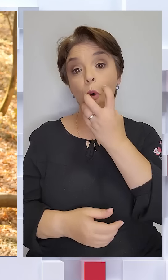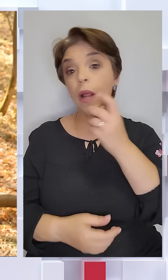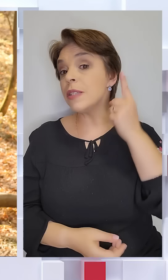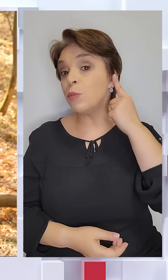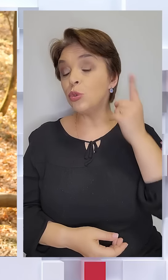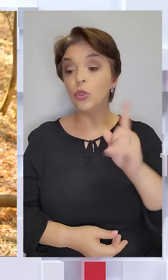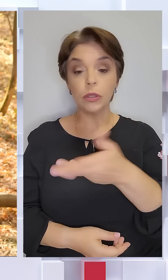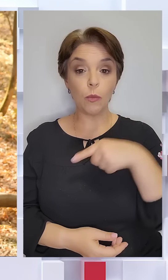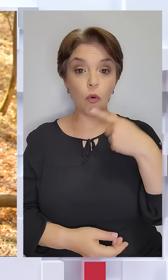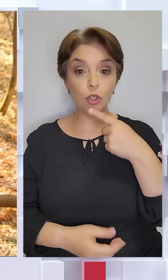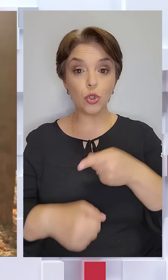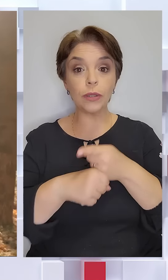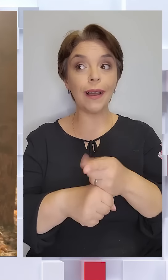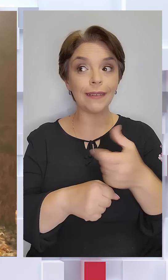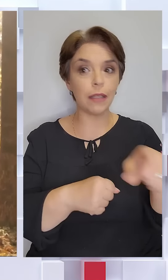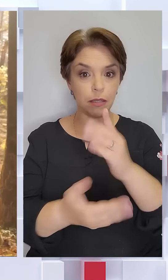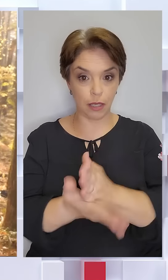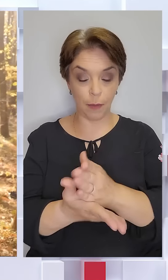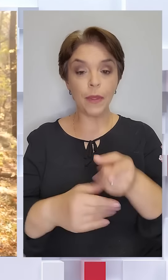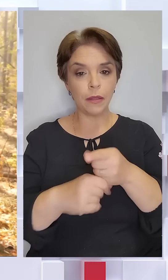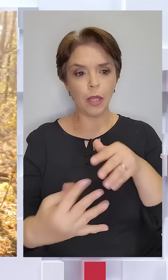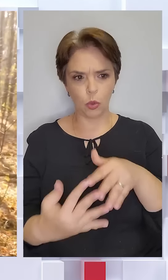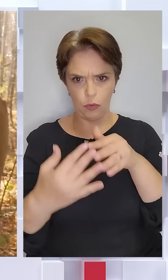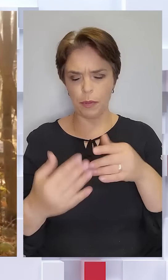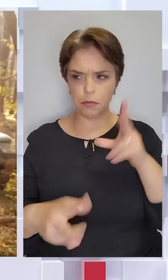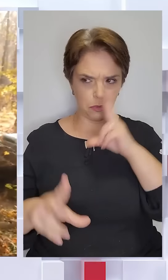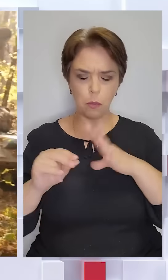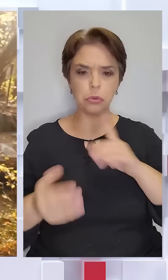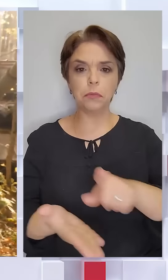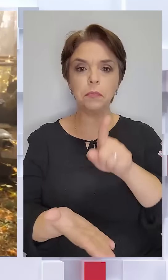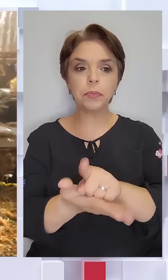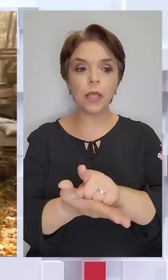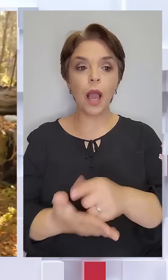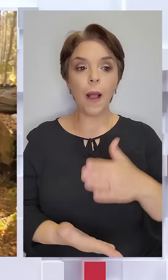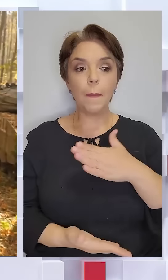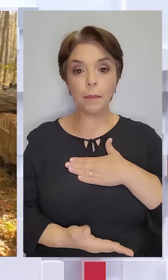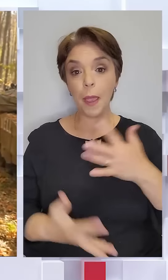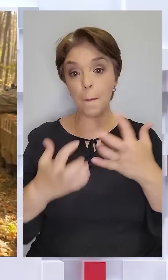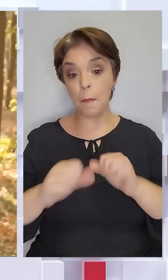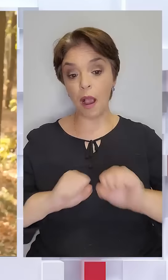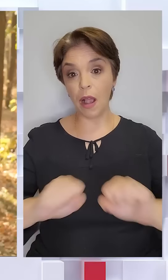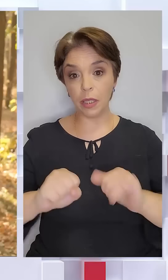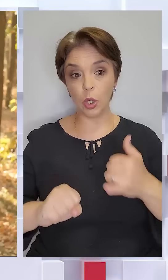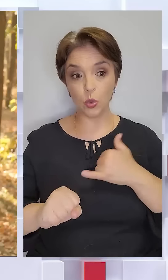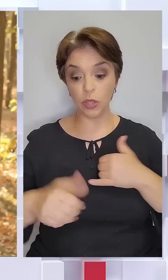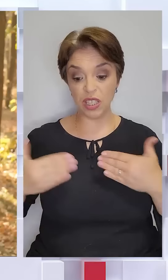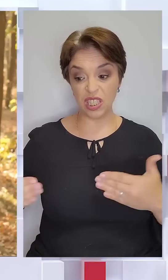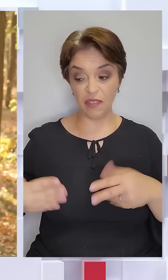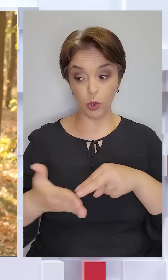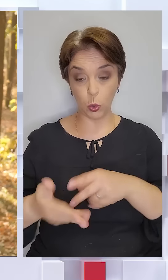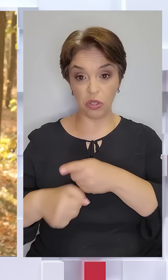почули, що нам говорять, що танк десь є. Танковий бій, здавалось, був неминучий. Мій механік каже, у нас зліва стоїть